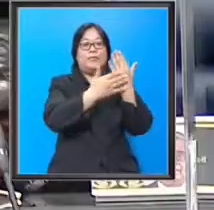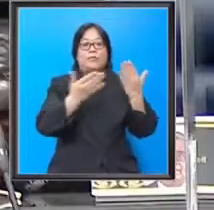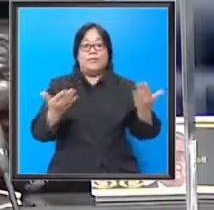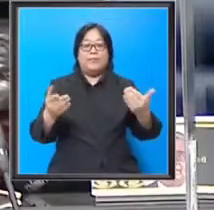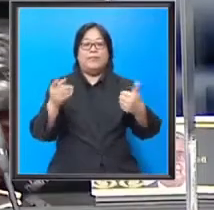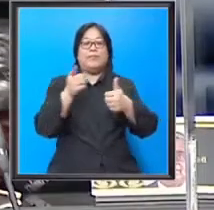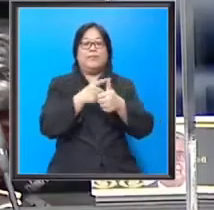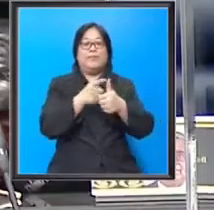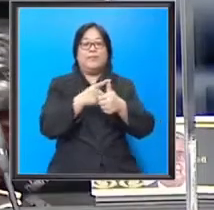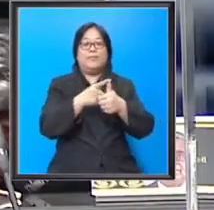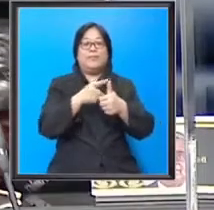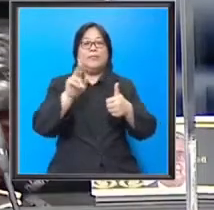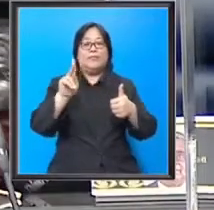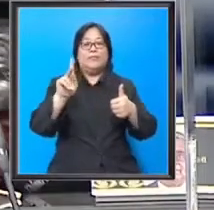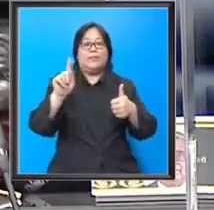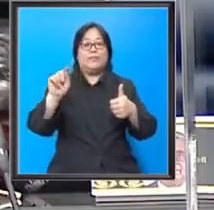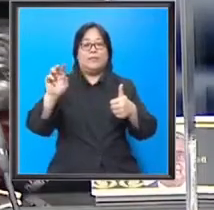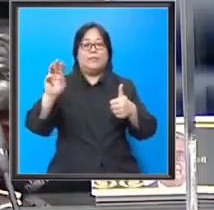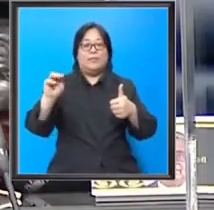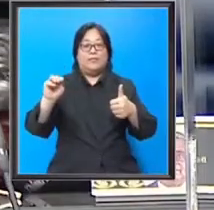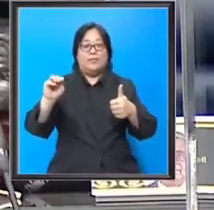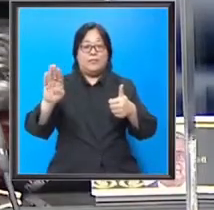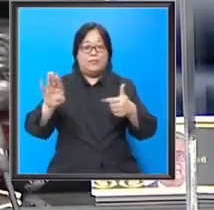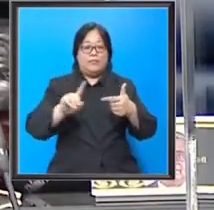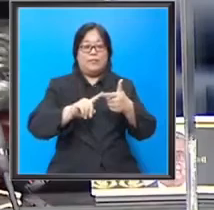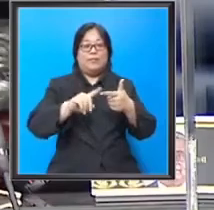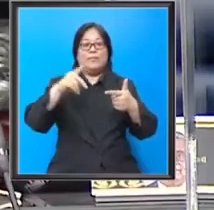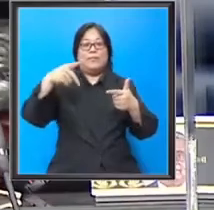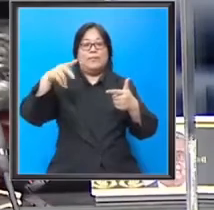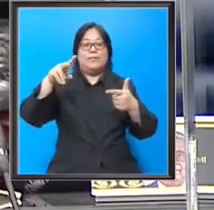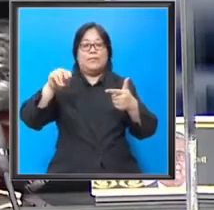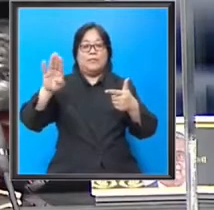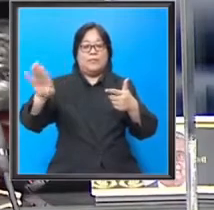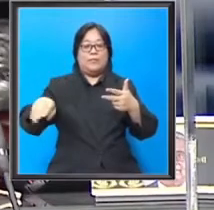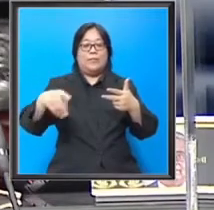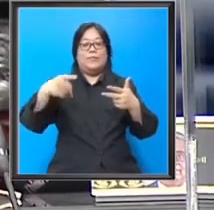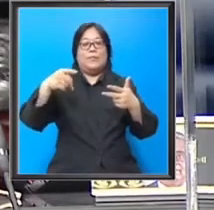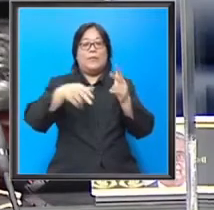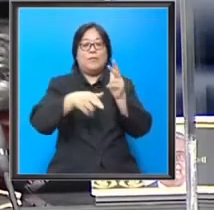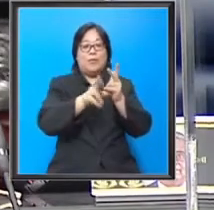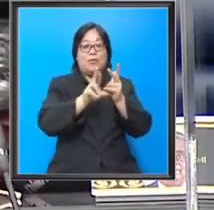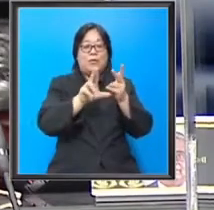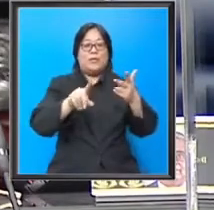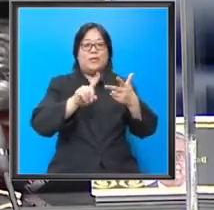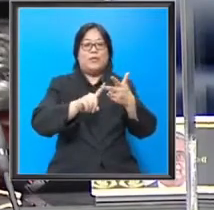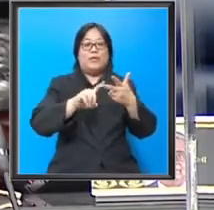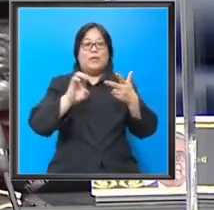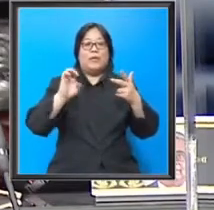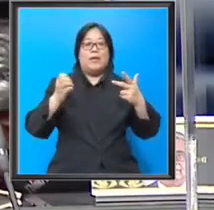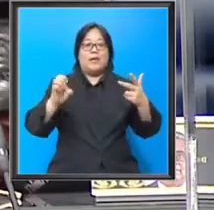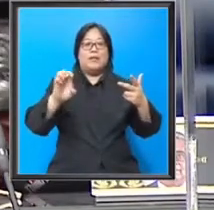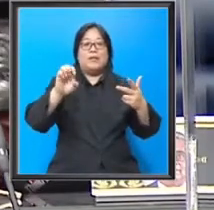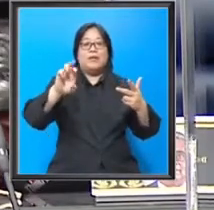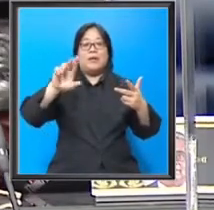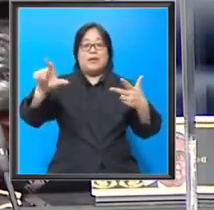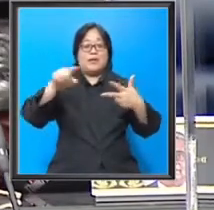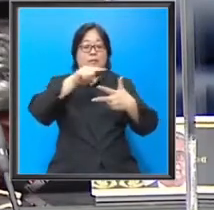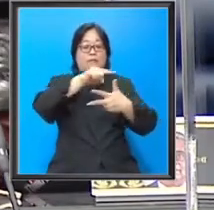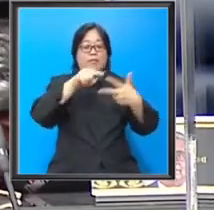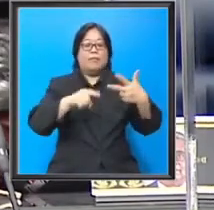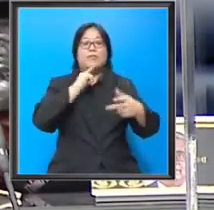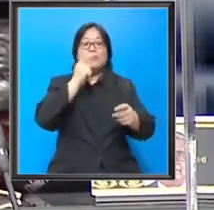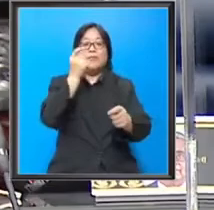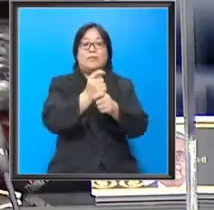yaitu kereta api tanah Melayu berharap prasarana Malaysia berhad dan Express relling sendirian berhad secara